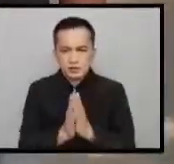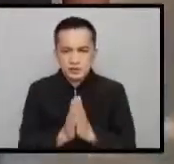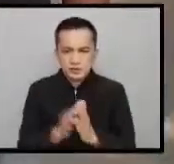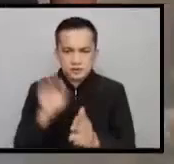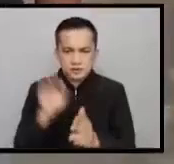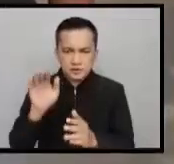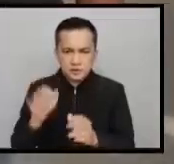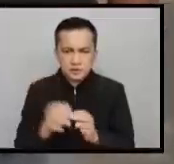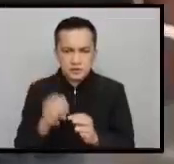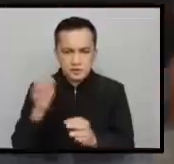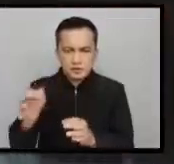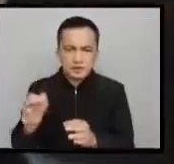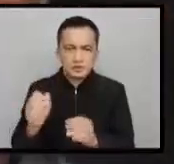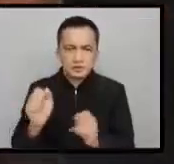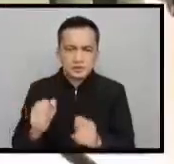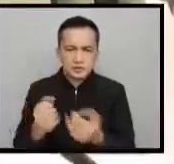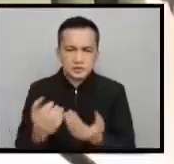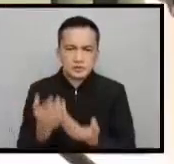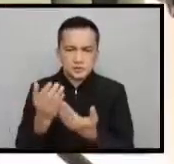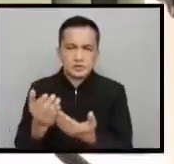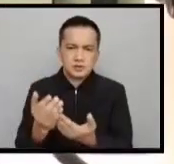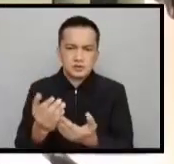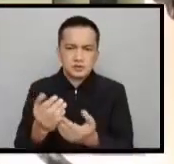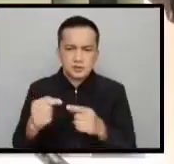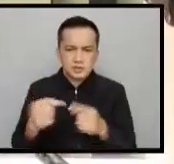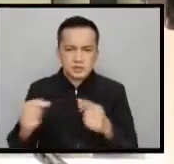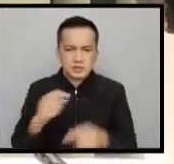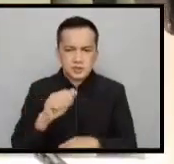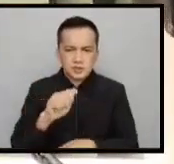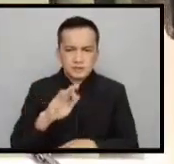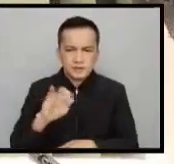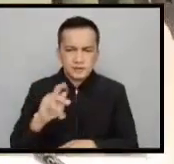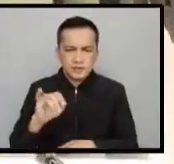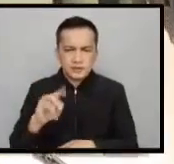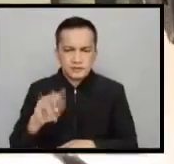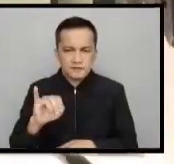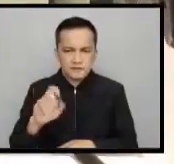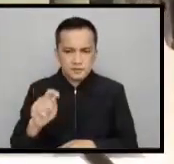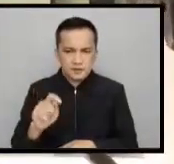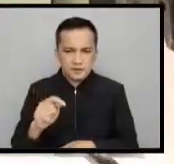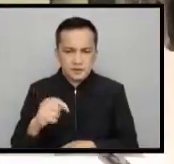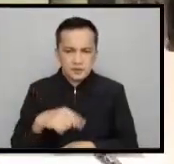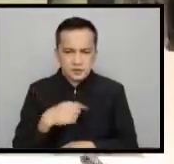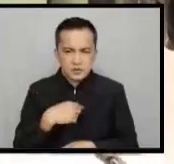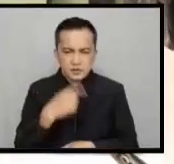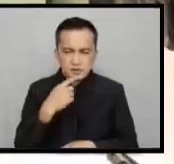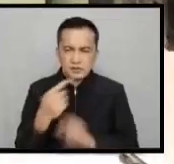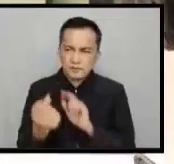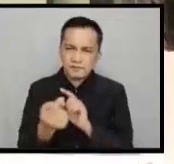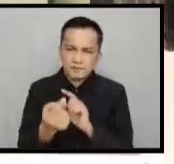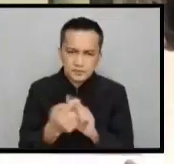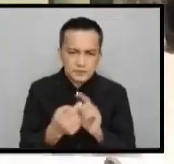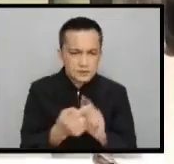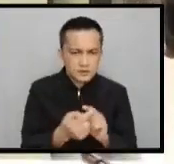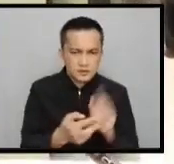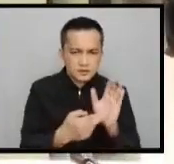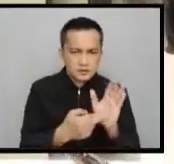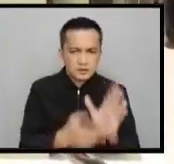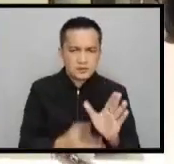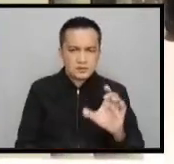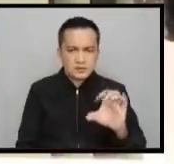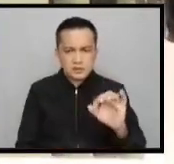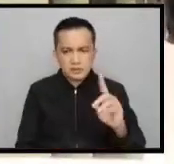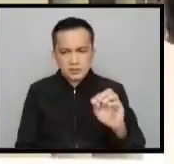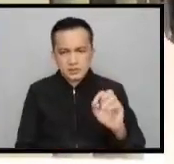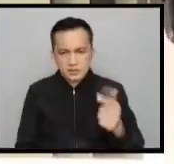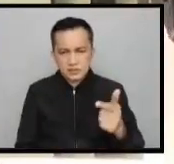na makapagpasa sila ng counter affidavit. Umapir lang po kami, namin siyempre yung mga kinatawa ng CIDG, sila po ay